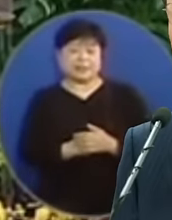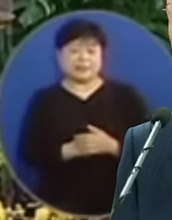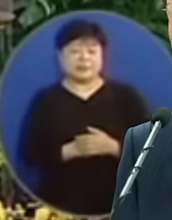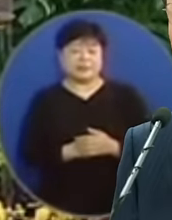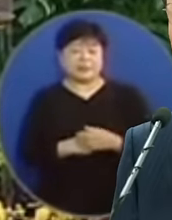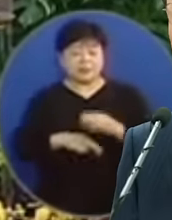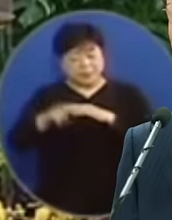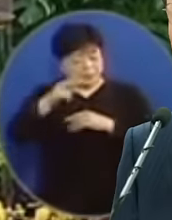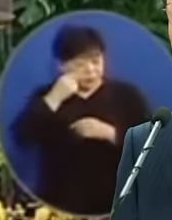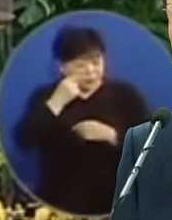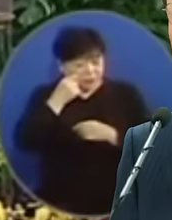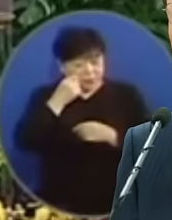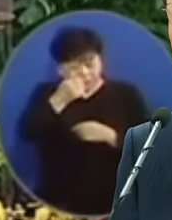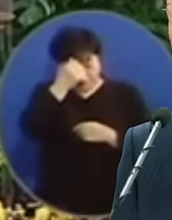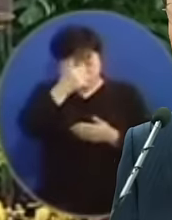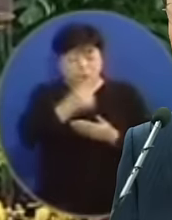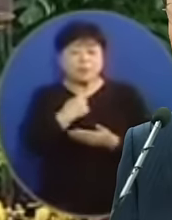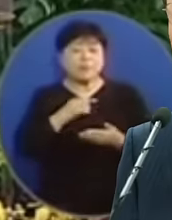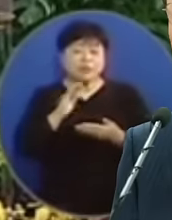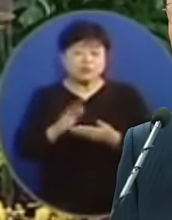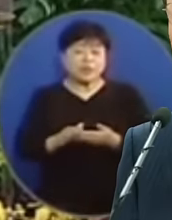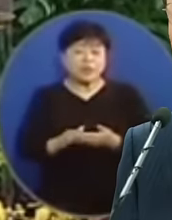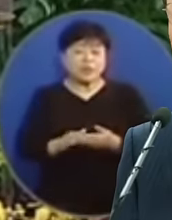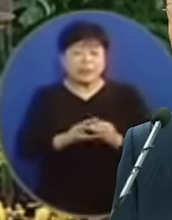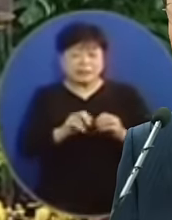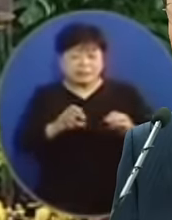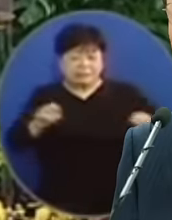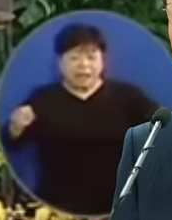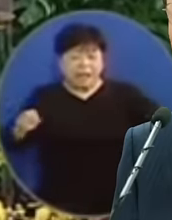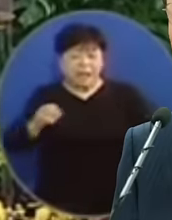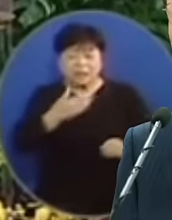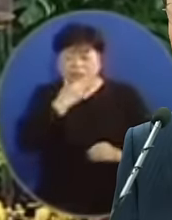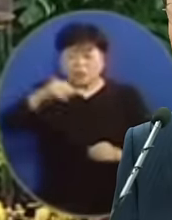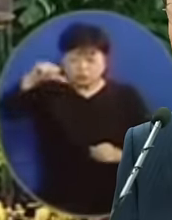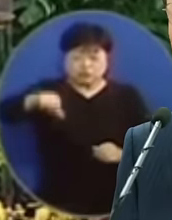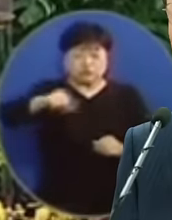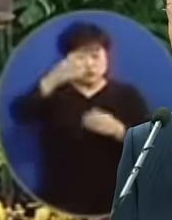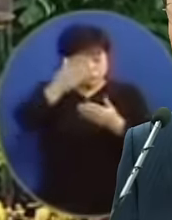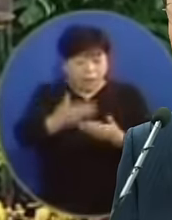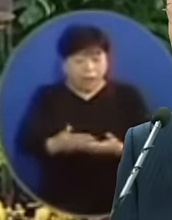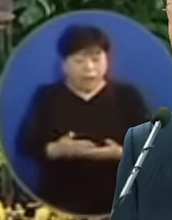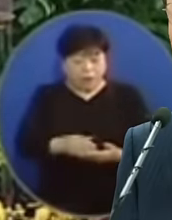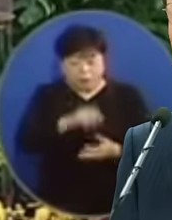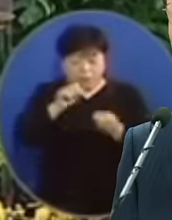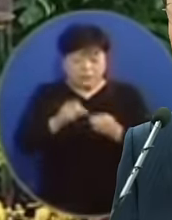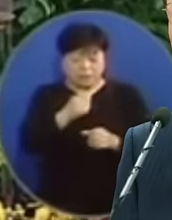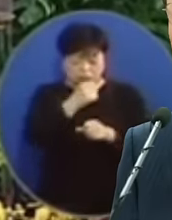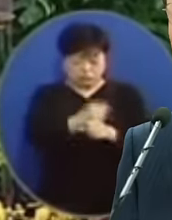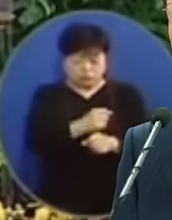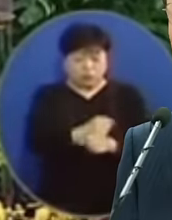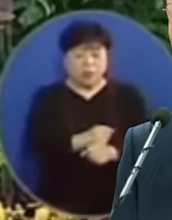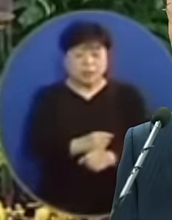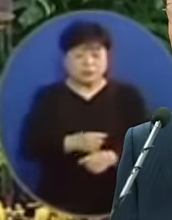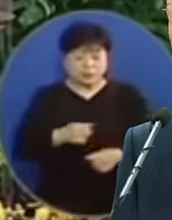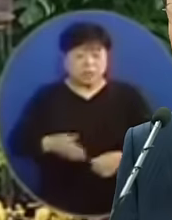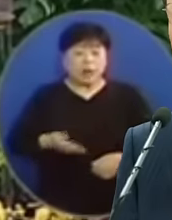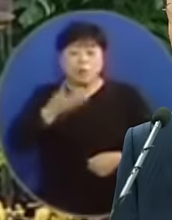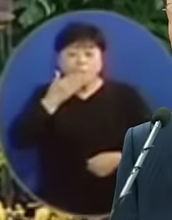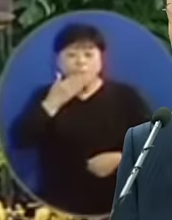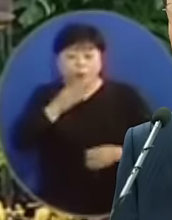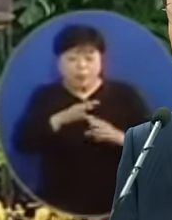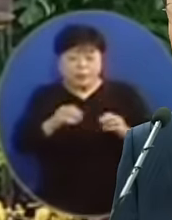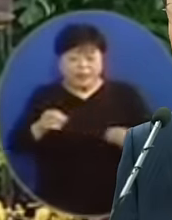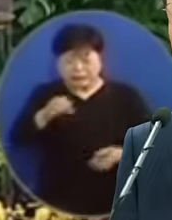왜냐하면 아담과 하와가 범죄하고 난 다음 땅은 너로 말미암아 저주를 받고 너는 내 평생에 수고해야 그 소산을 먹으리라. 땅에